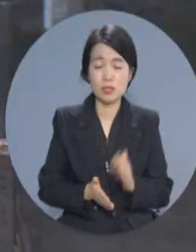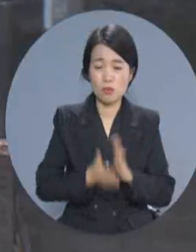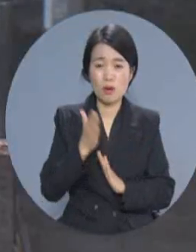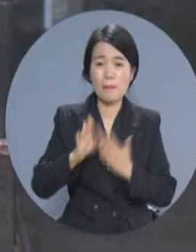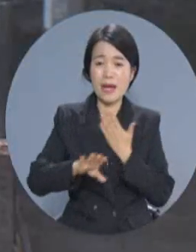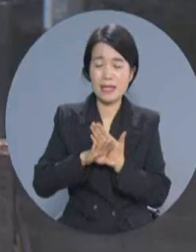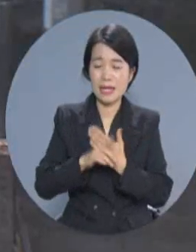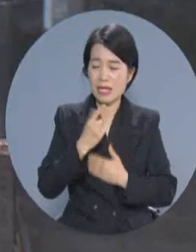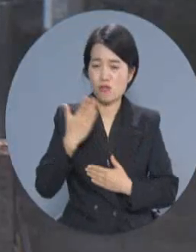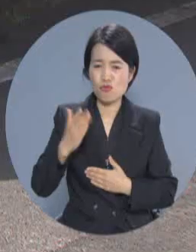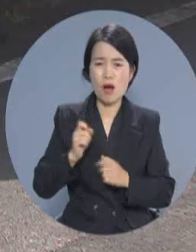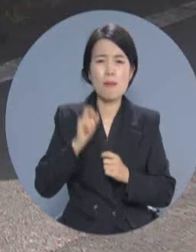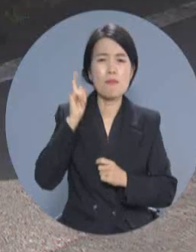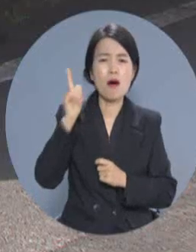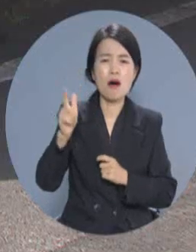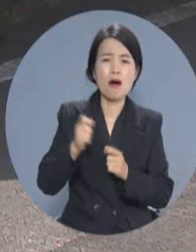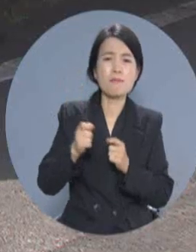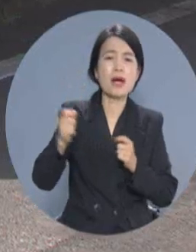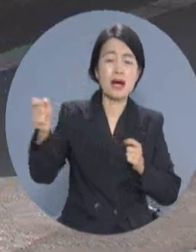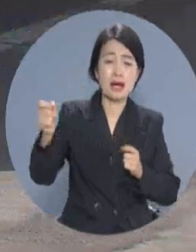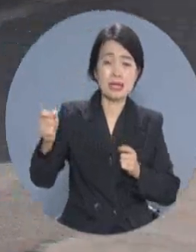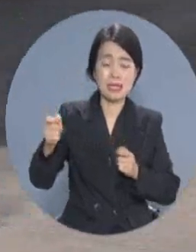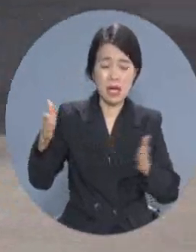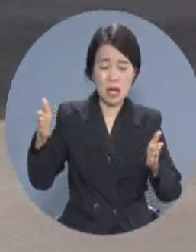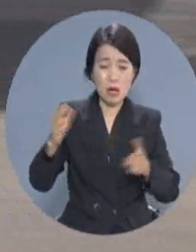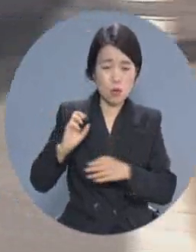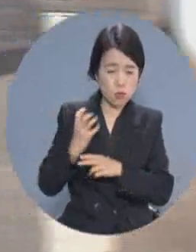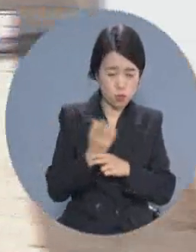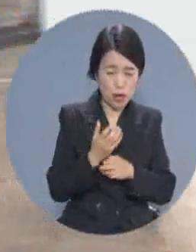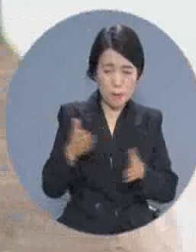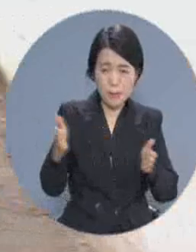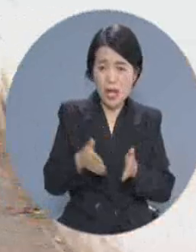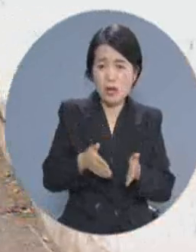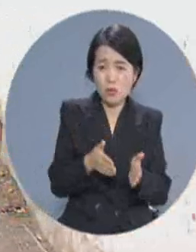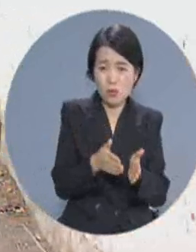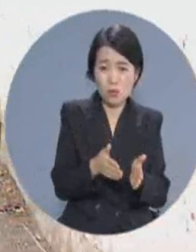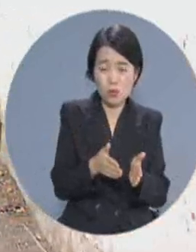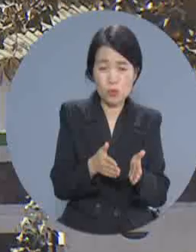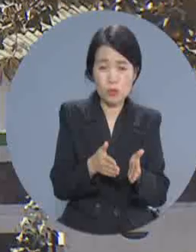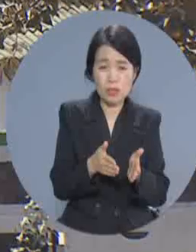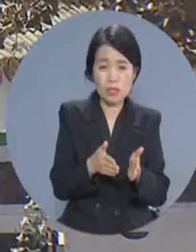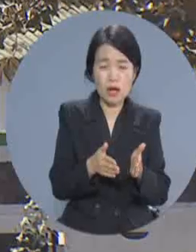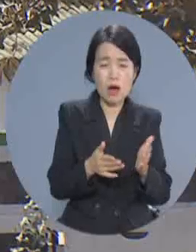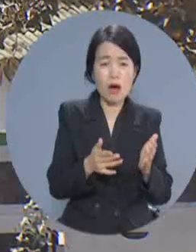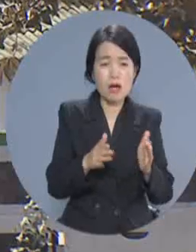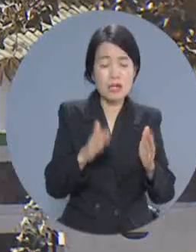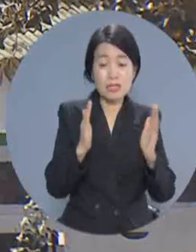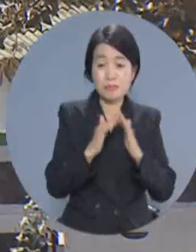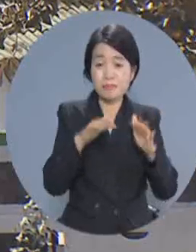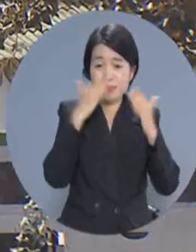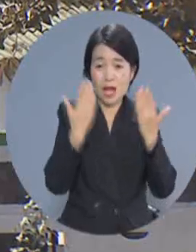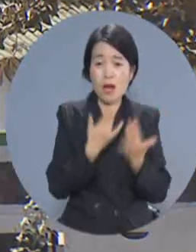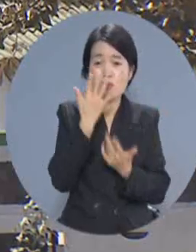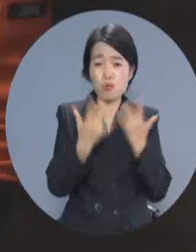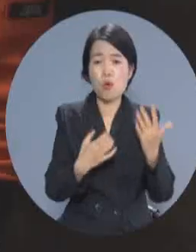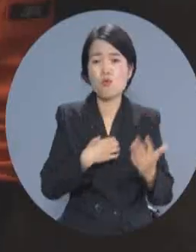달리 소방서와 거리가 멀고 진미노마저 좁다 보니 집 전체가 전부 타버릴 가능성도